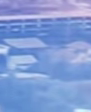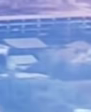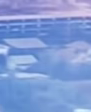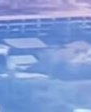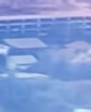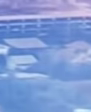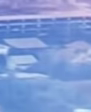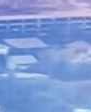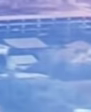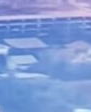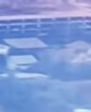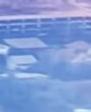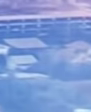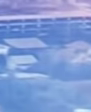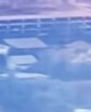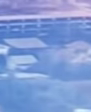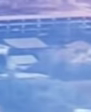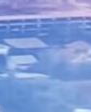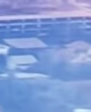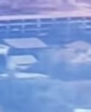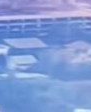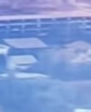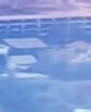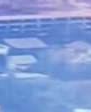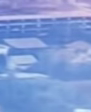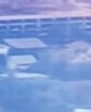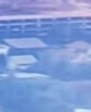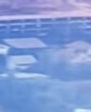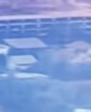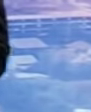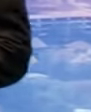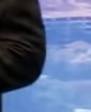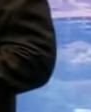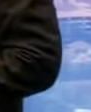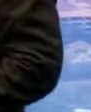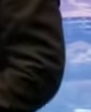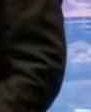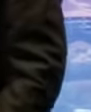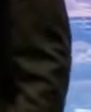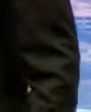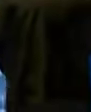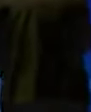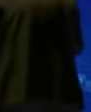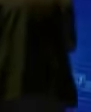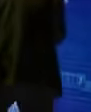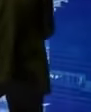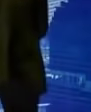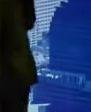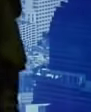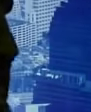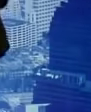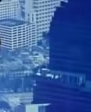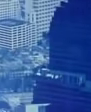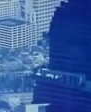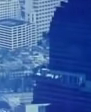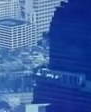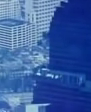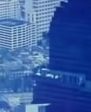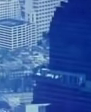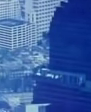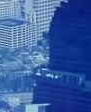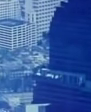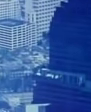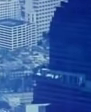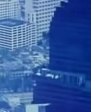ปบางประเด็นดังต่อไปนี้ครับประการแรกก็คือได้มีการทบทวนมาตรการต่าง